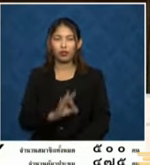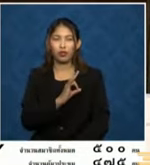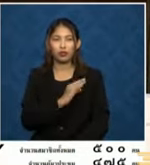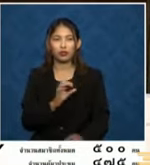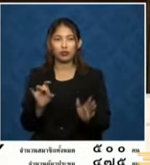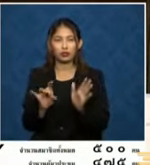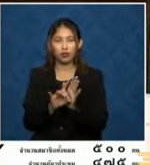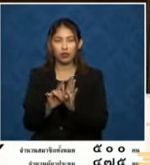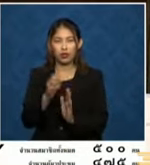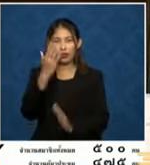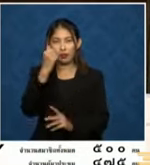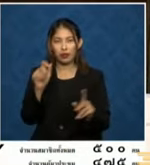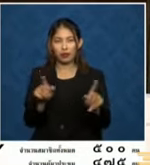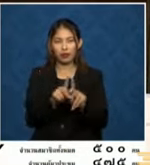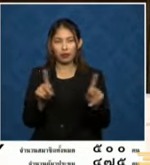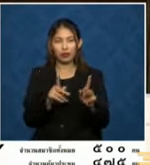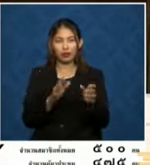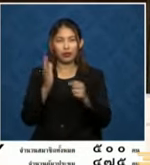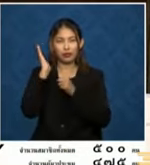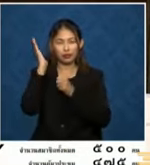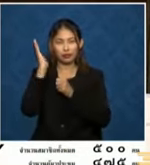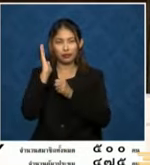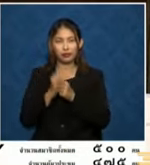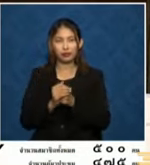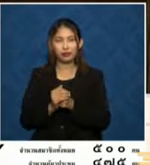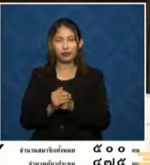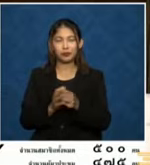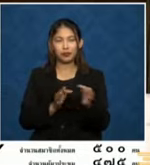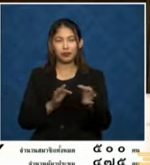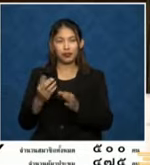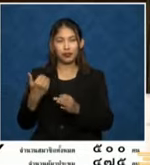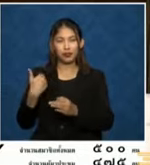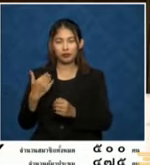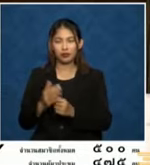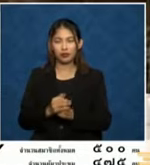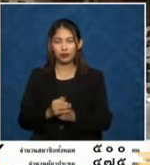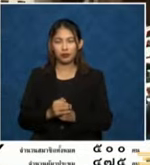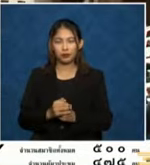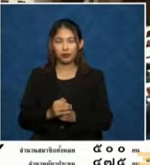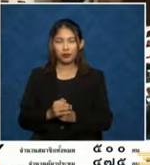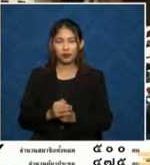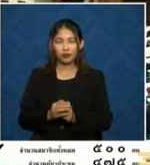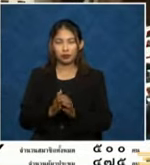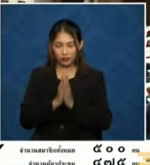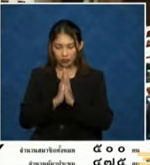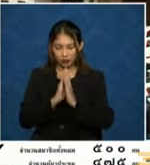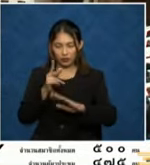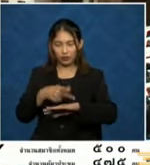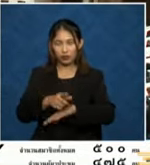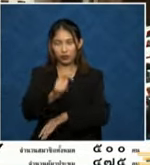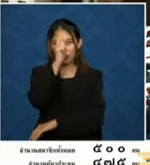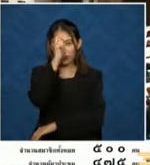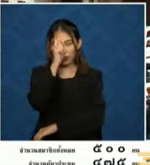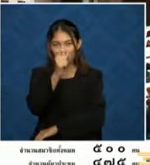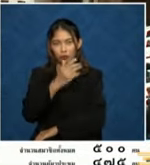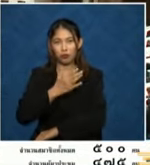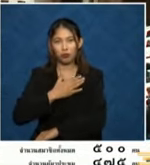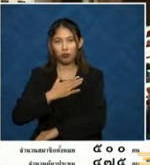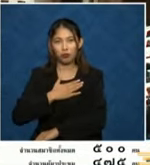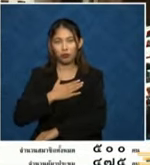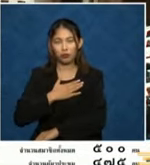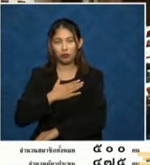ที่ทางกรรมการจะชี้แจงนะครับเชิญท่านเอกราชอุดมอำนวยครับ เรียนท่านประธานสภาผู้แทนราษฎรที่เคารพครับผมจ